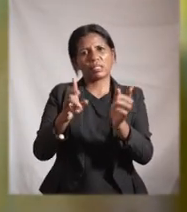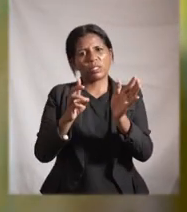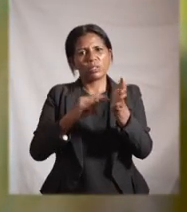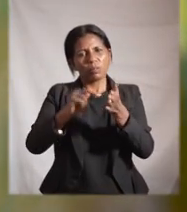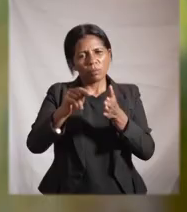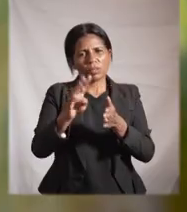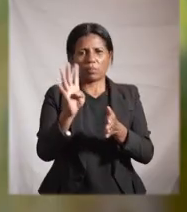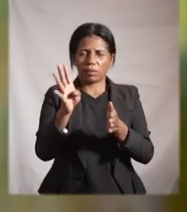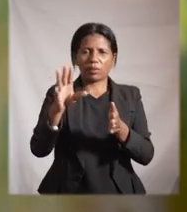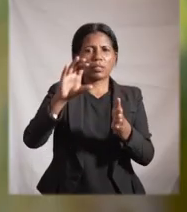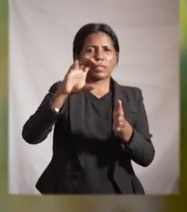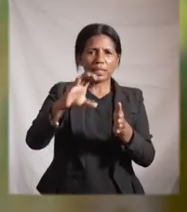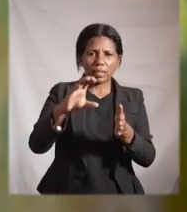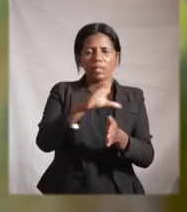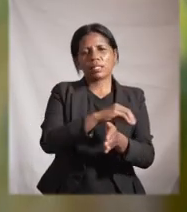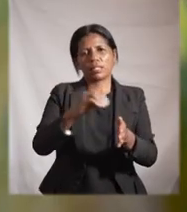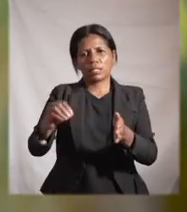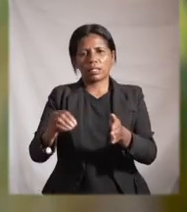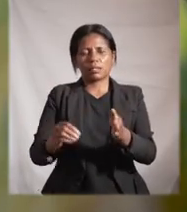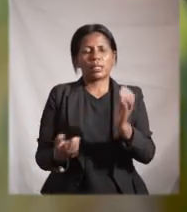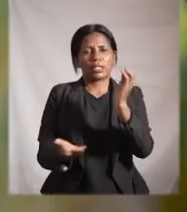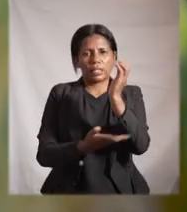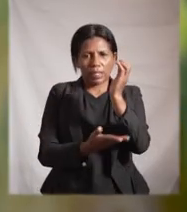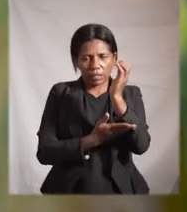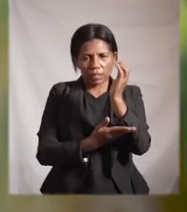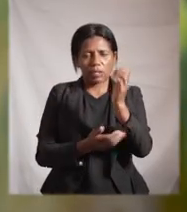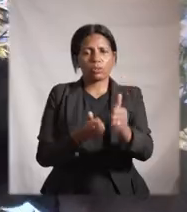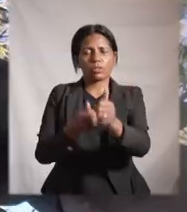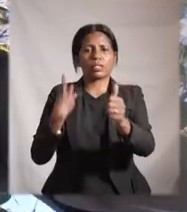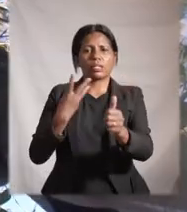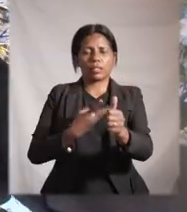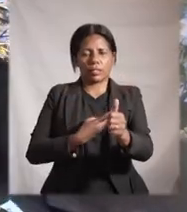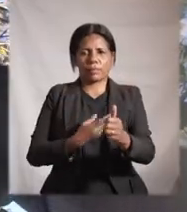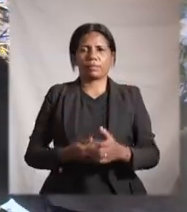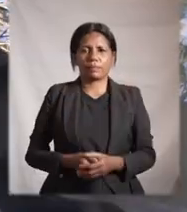40 sen tiada, 50 sen tiada, parit kita berteh si tuir kita naik kalor.